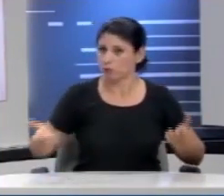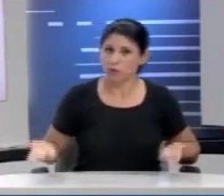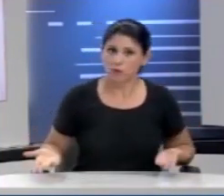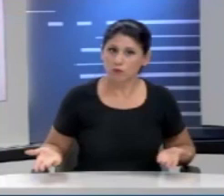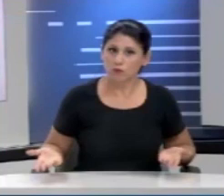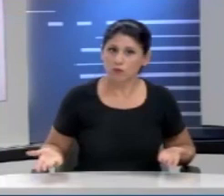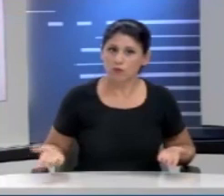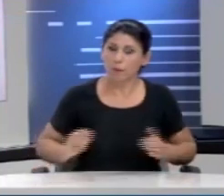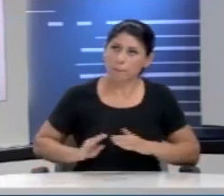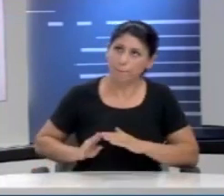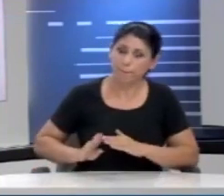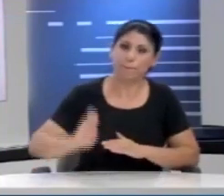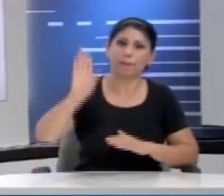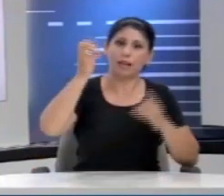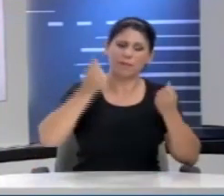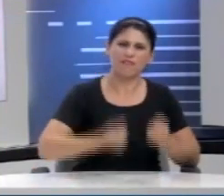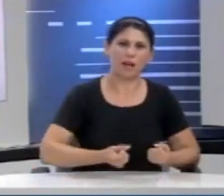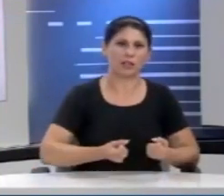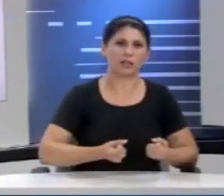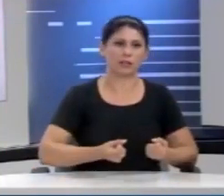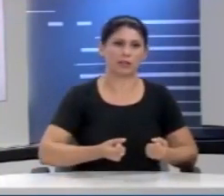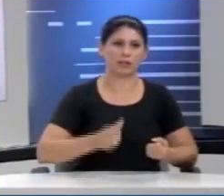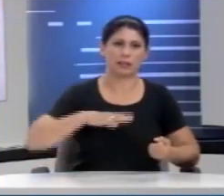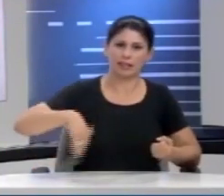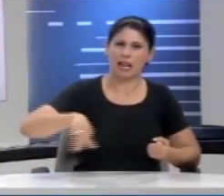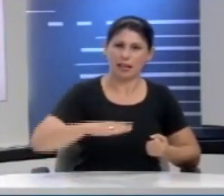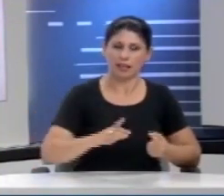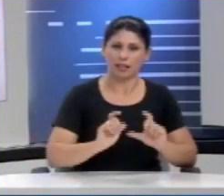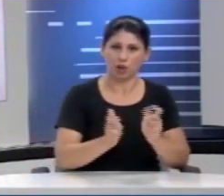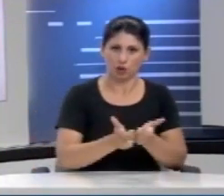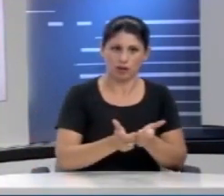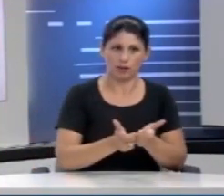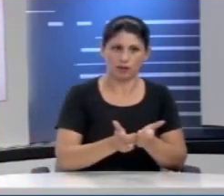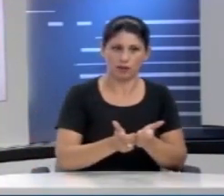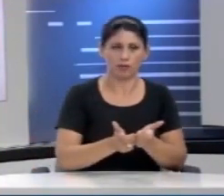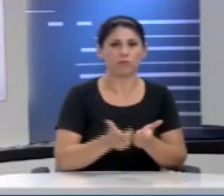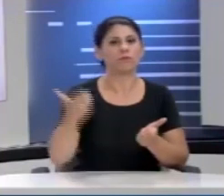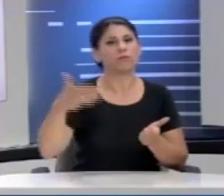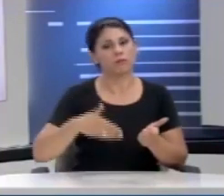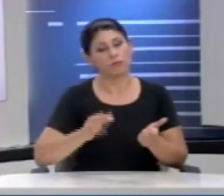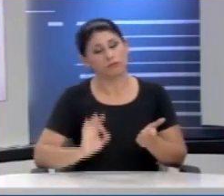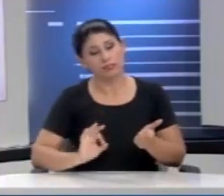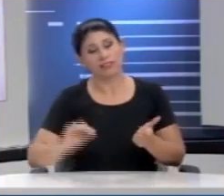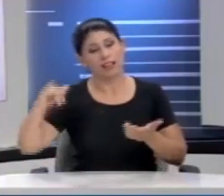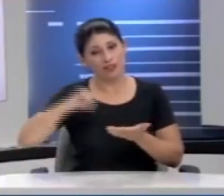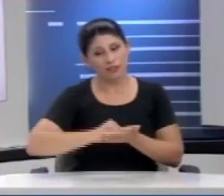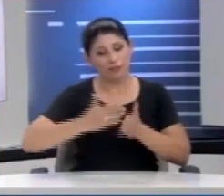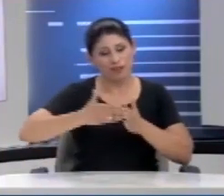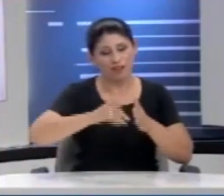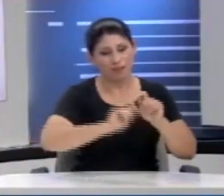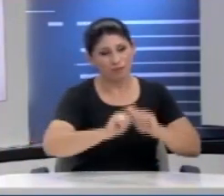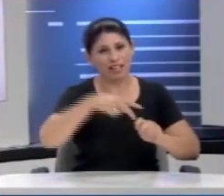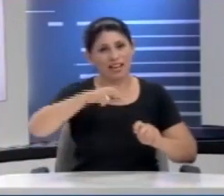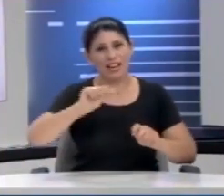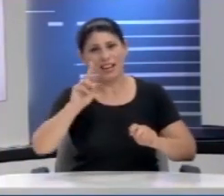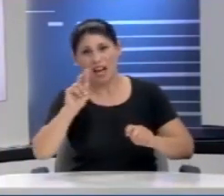στρώματα, εκτινάσοντας την επιβάρυνση για τη λαϊκή οικογένεια? Και έπονται βέβαια τα αεροδρόμια, τα ναυπηγεία, η